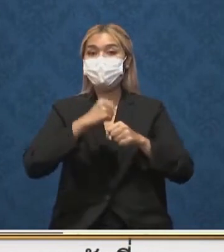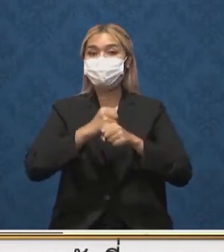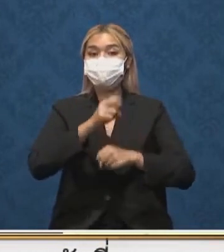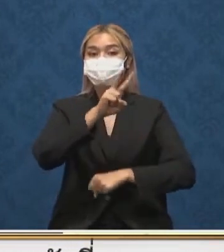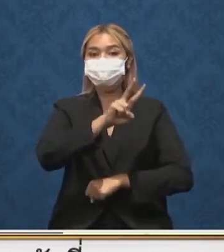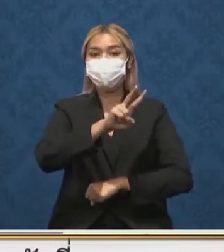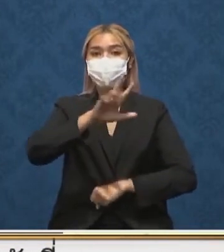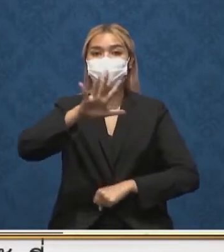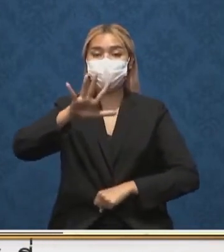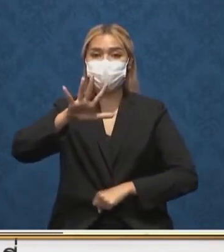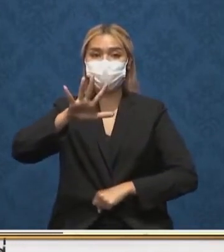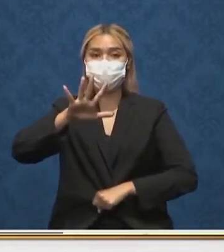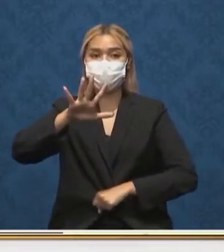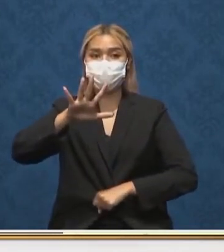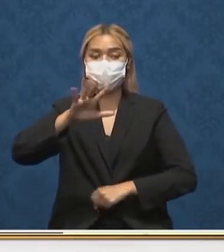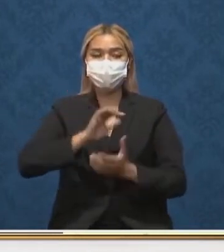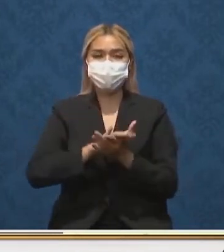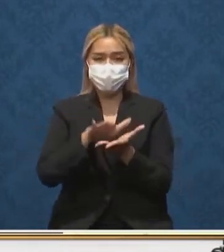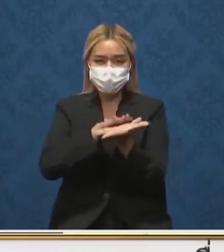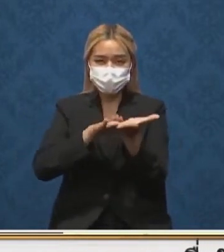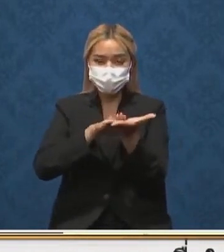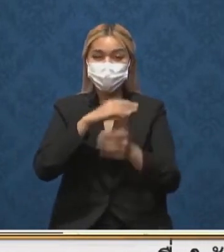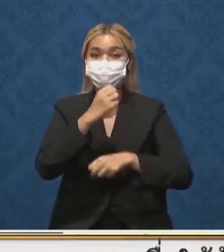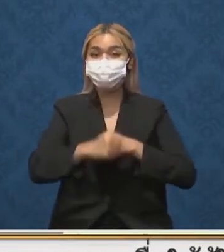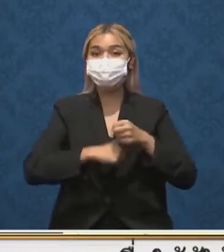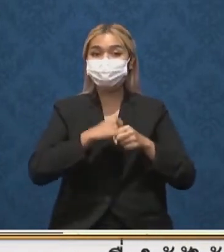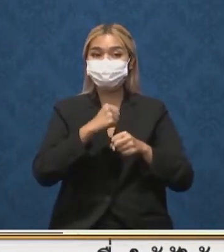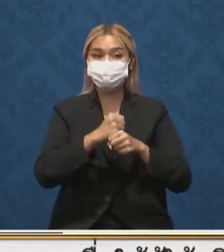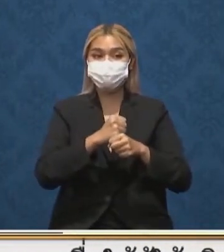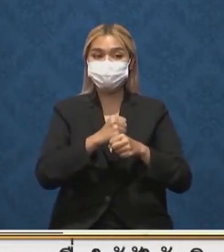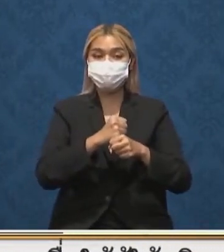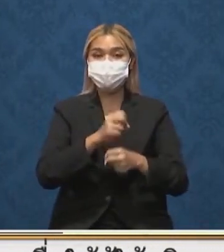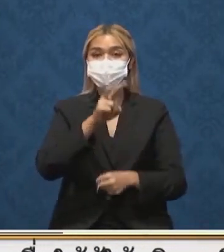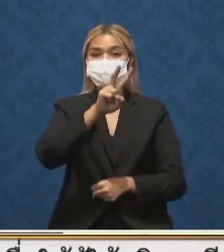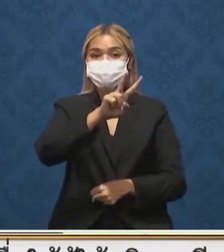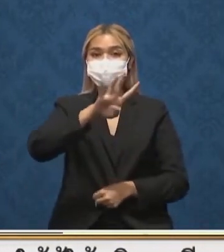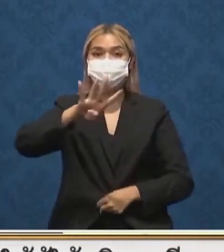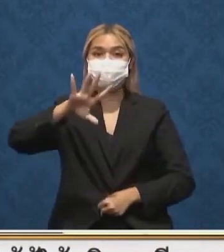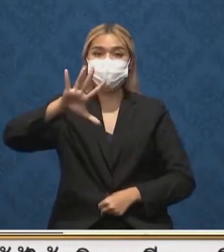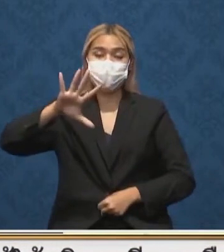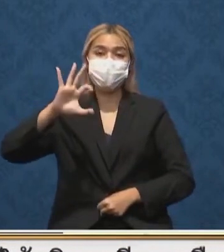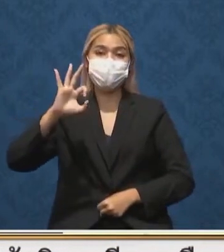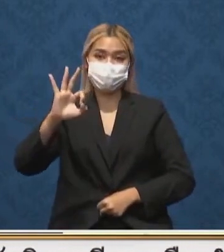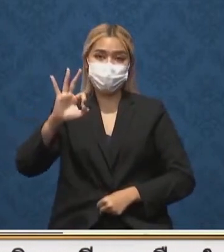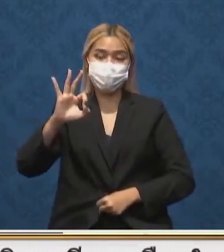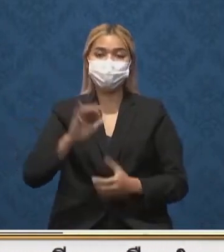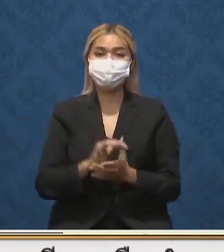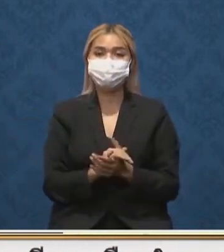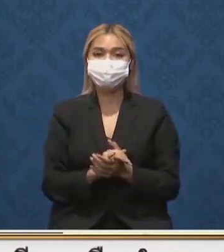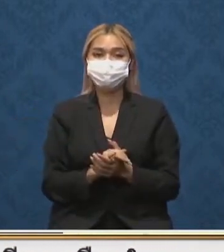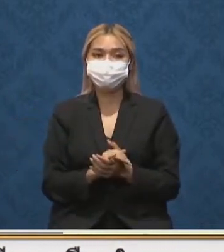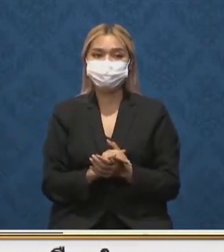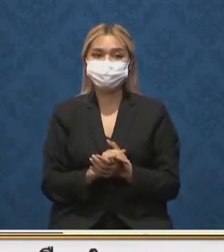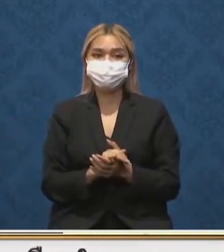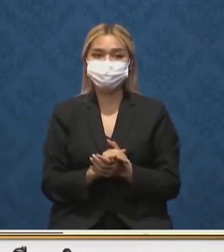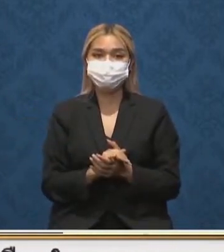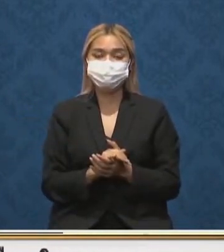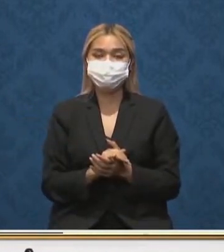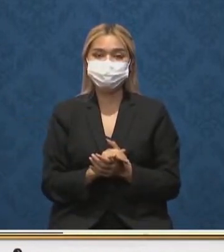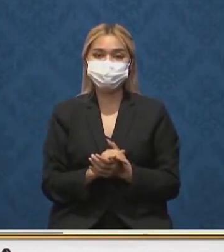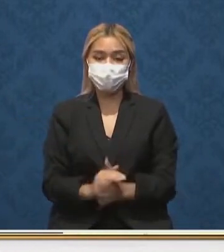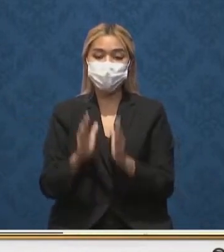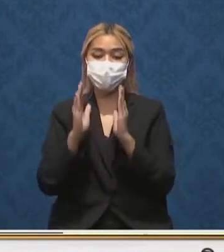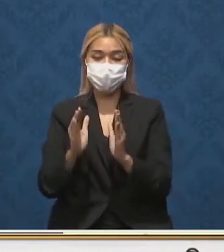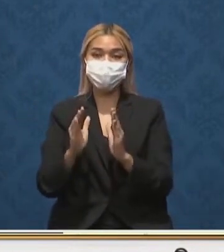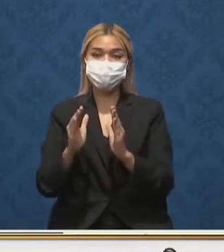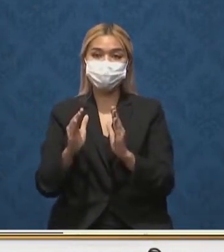25002400 59นะครับเ่อค่าหลวงประจำจังหวัดศัตรูในขณะนั้นได้